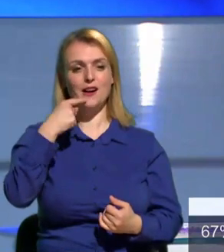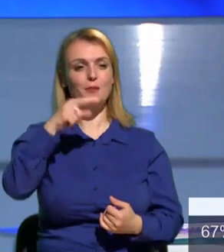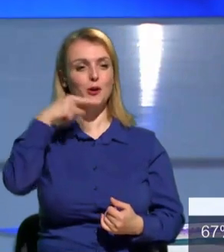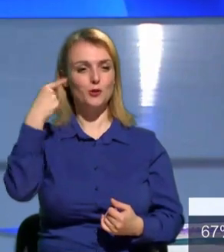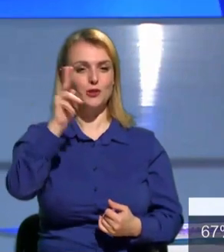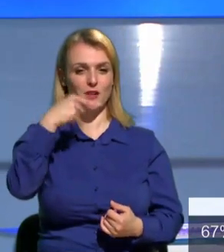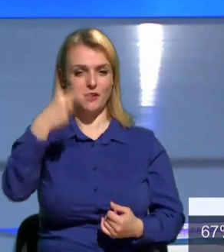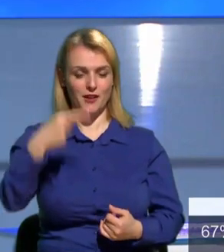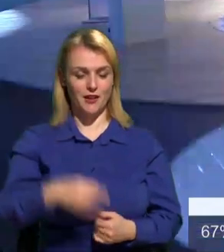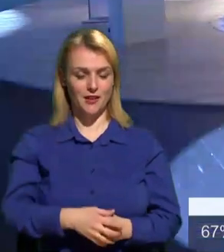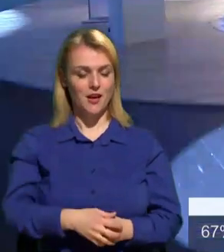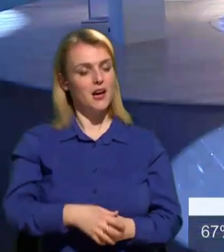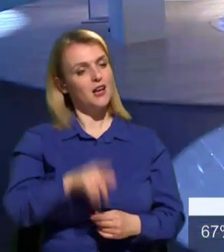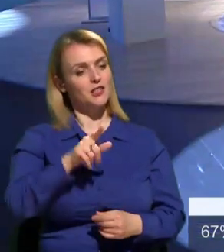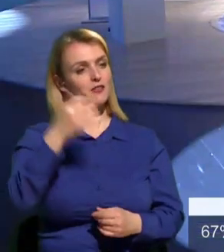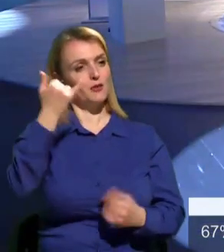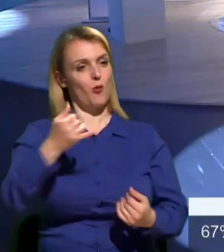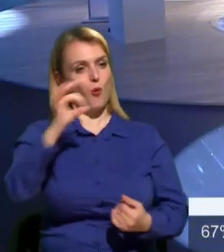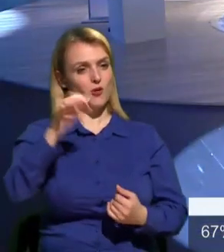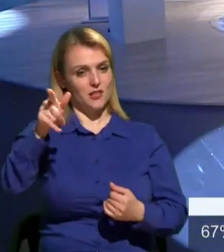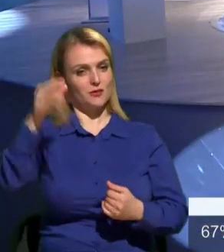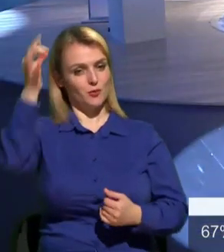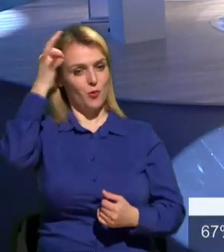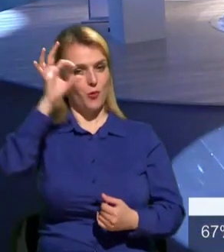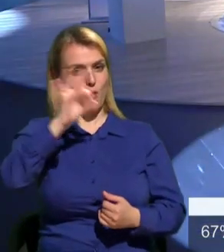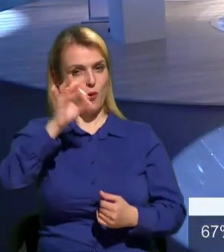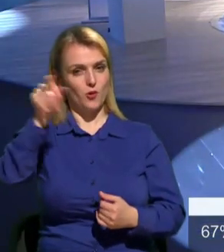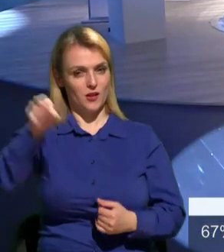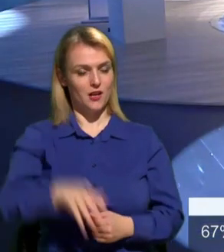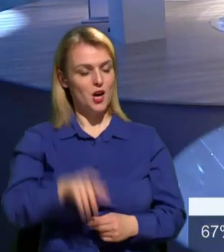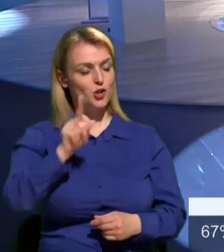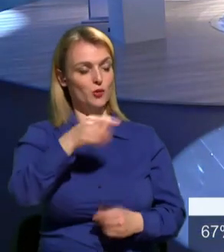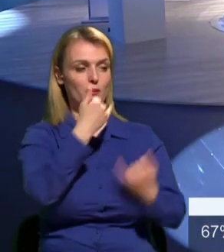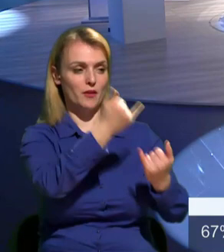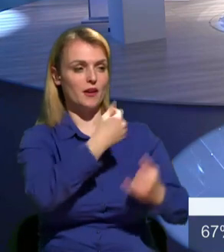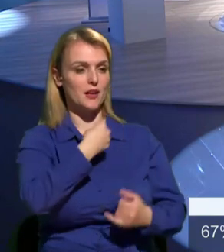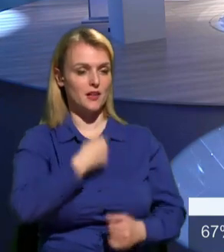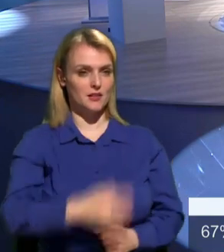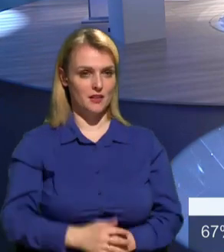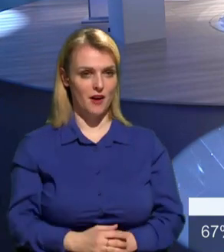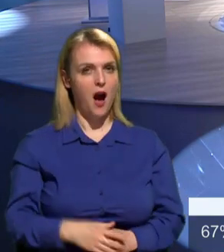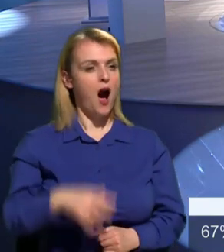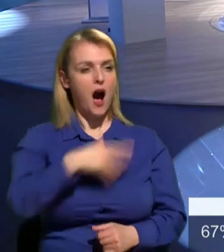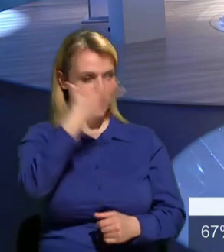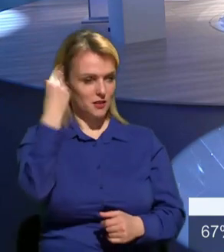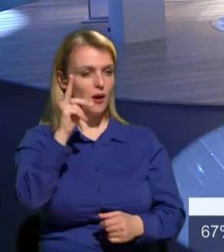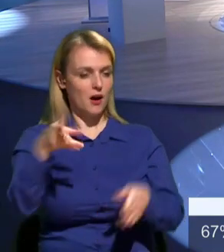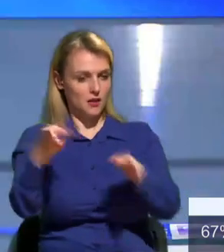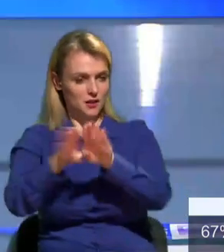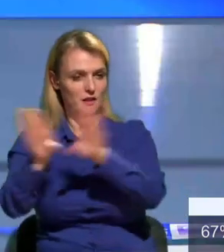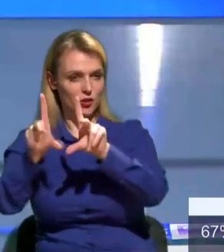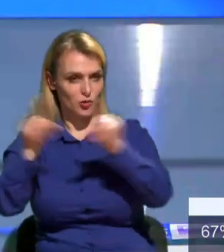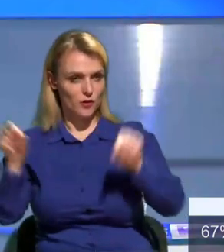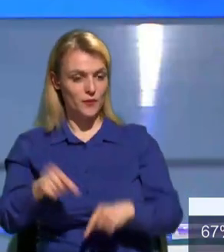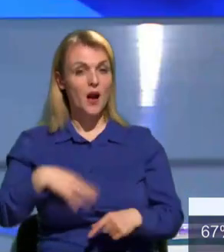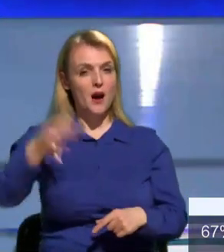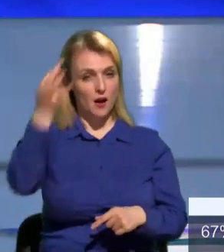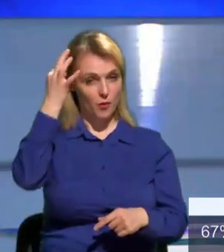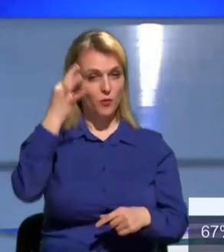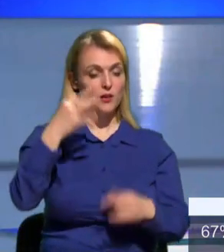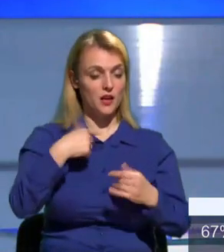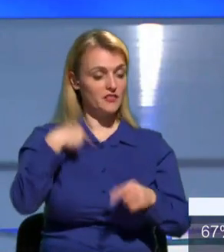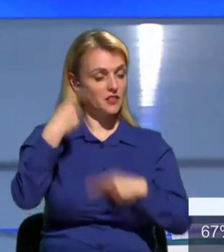позицию. Вы знаете, что я даже в ООН выступал, и в прошлом году, и в этом я выступал на двух языках. И на